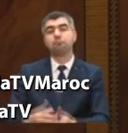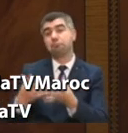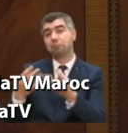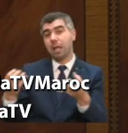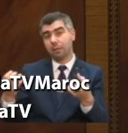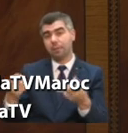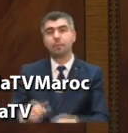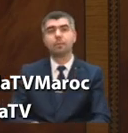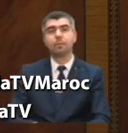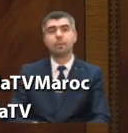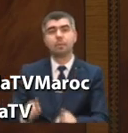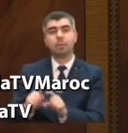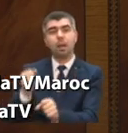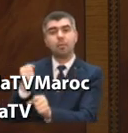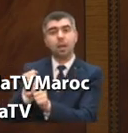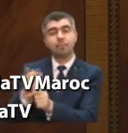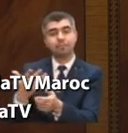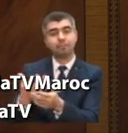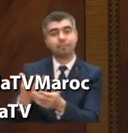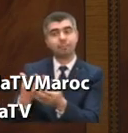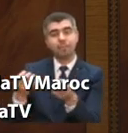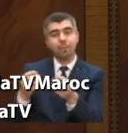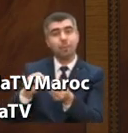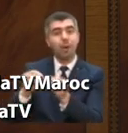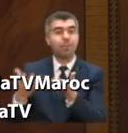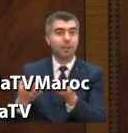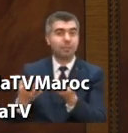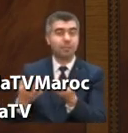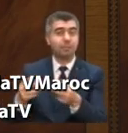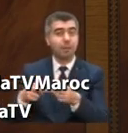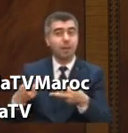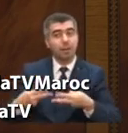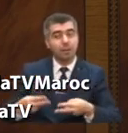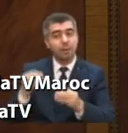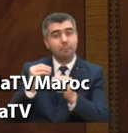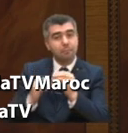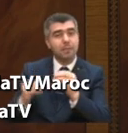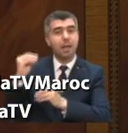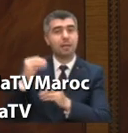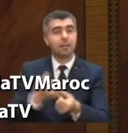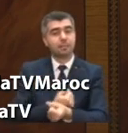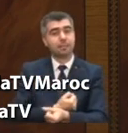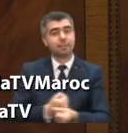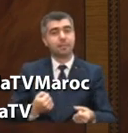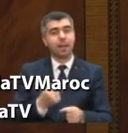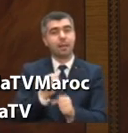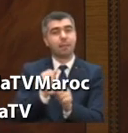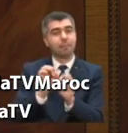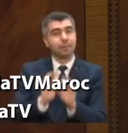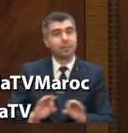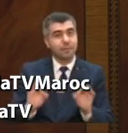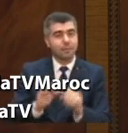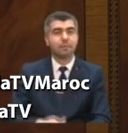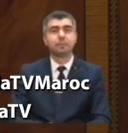الفئات بأزمة الوظائف أكثر من غيرها سيؤدي حتما إلى تفاقم البطالة. وكذلك الهشاشة، وصرحتم في